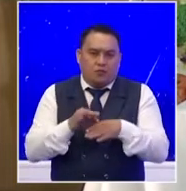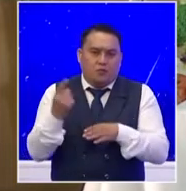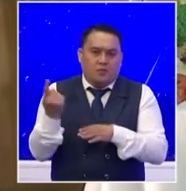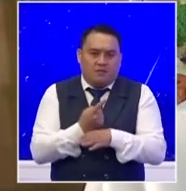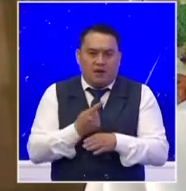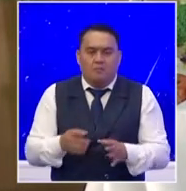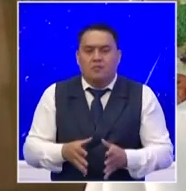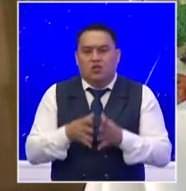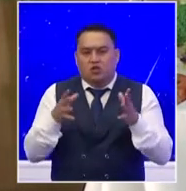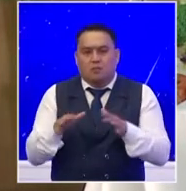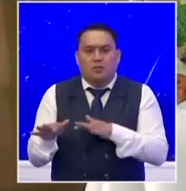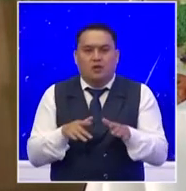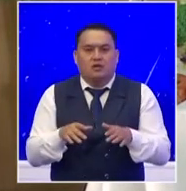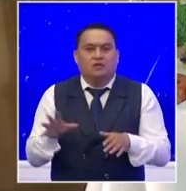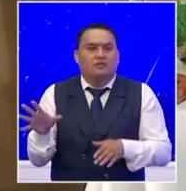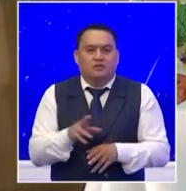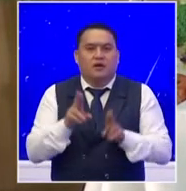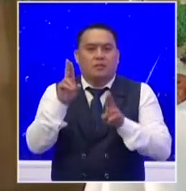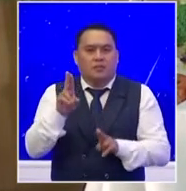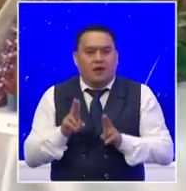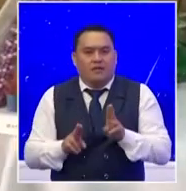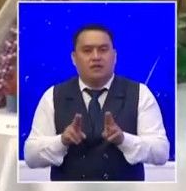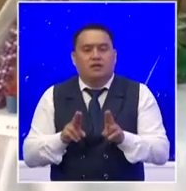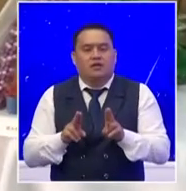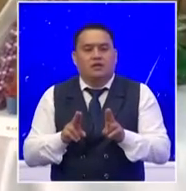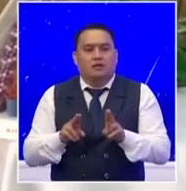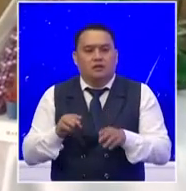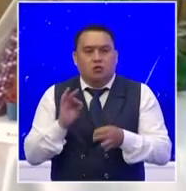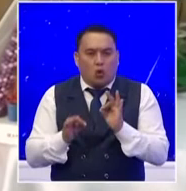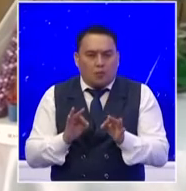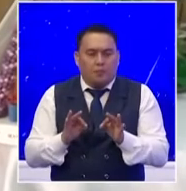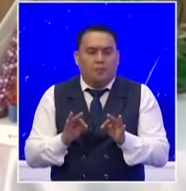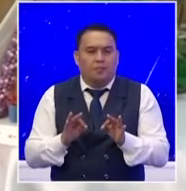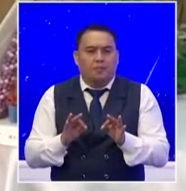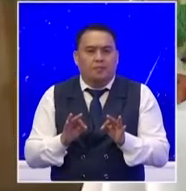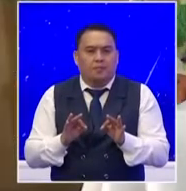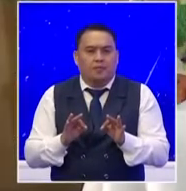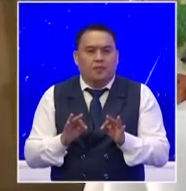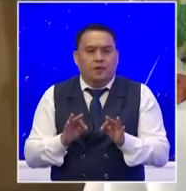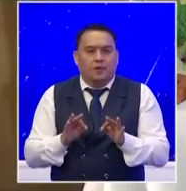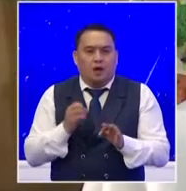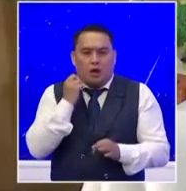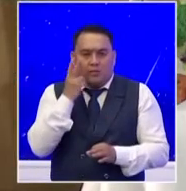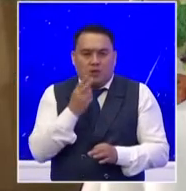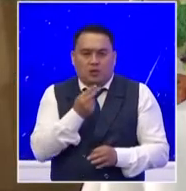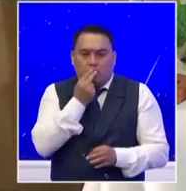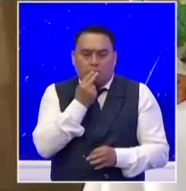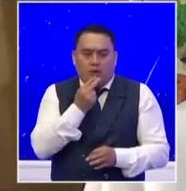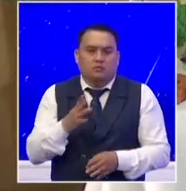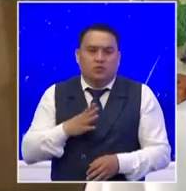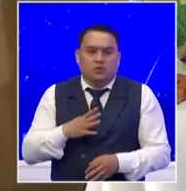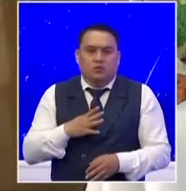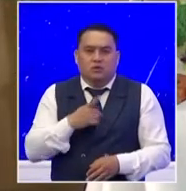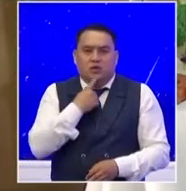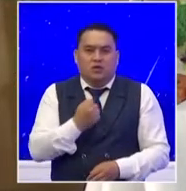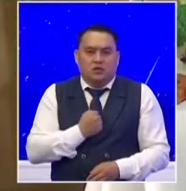таким масштабом, с соблюдением всех санитарно-гигиенических норм. На обед была дана